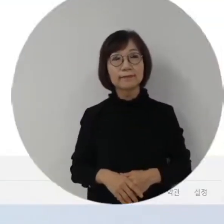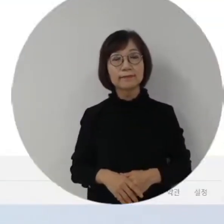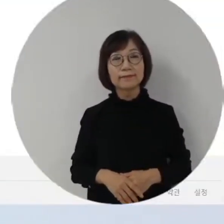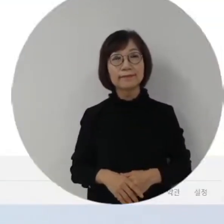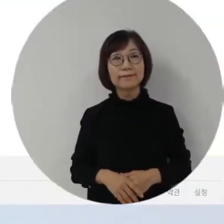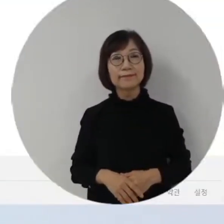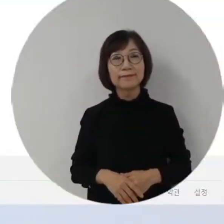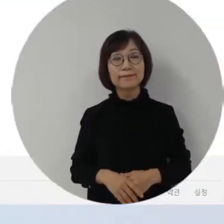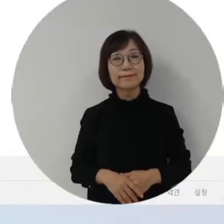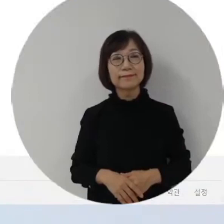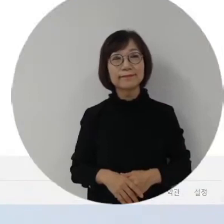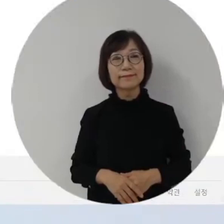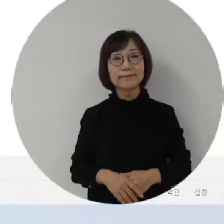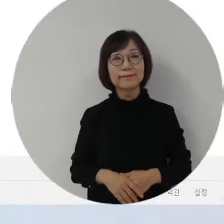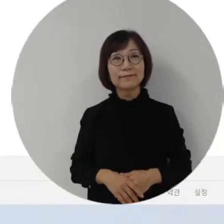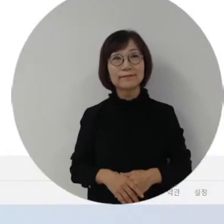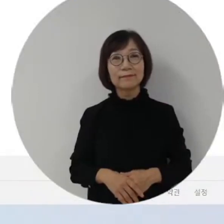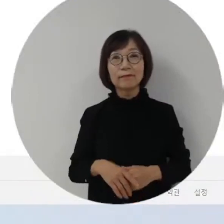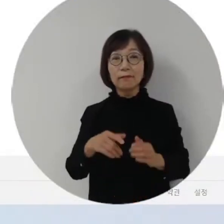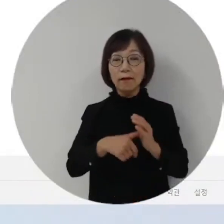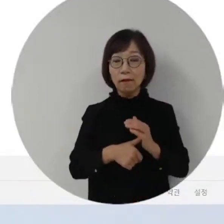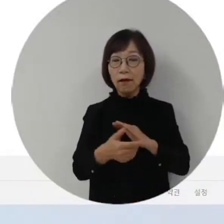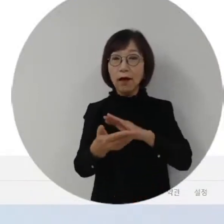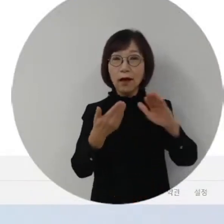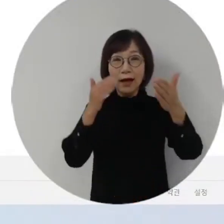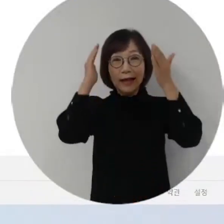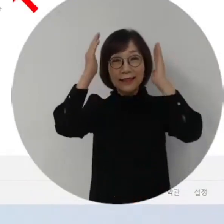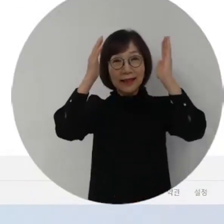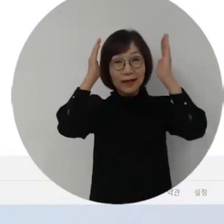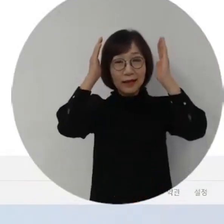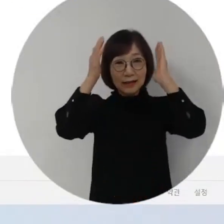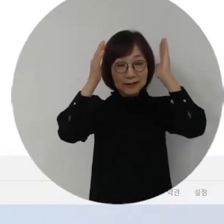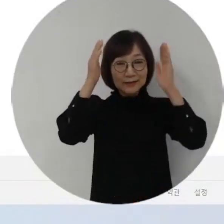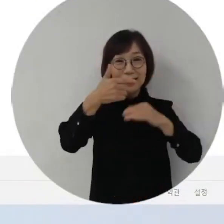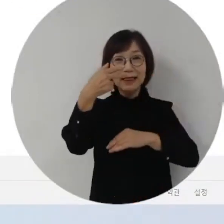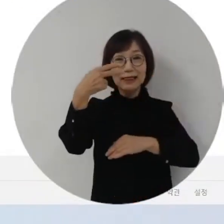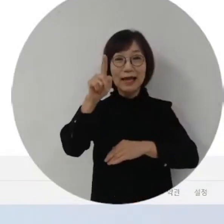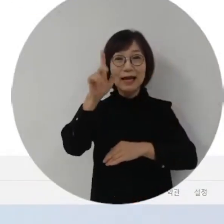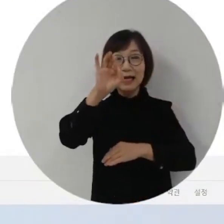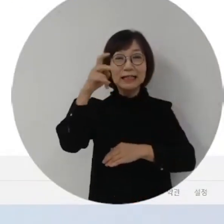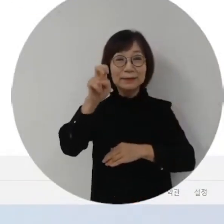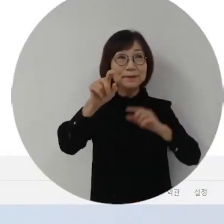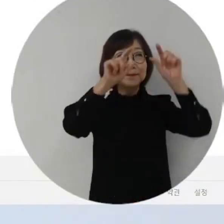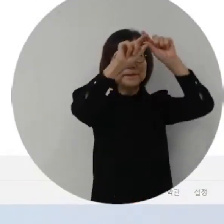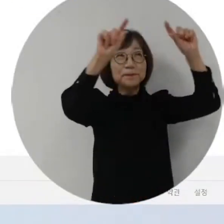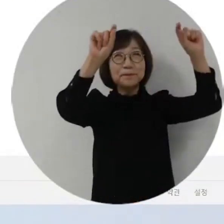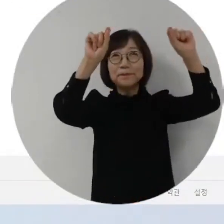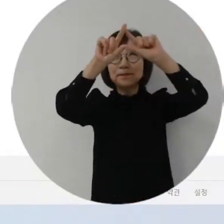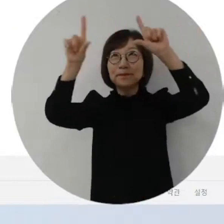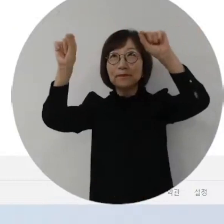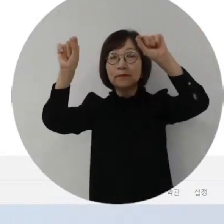어때요? 이제 다음과 네이버 탭은 없고 구글 페이지만 뜨고 있어요.